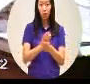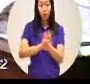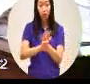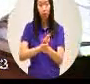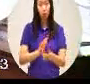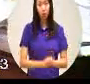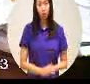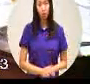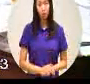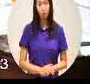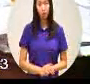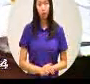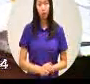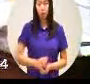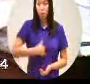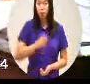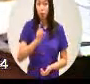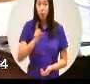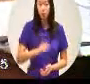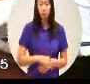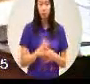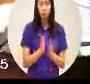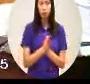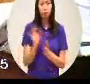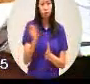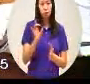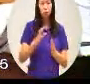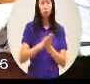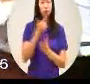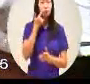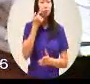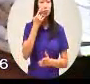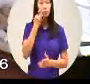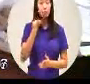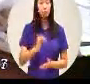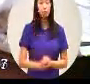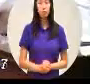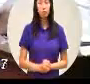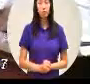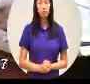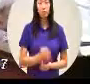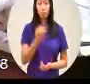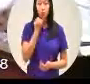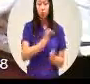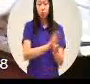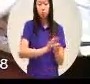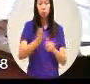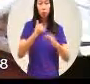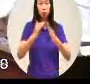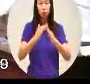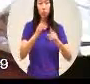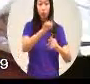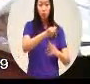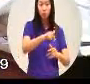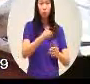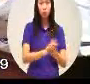啦、啊，这其实拢会使透过家长的去影响学校老师打分